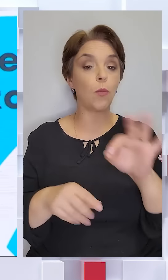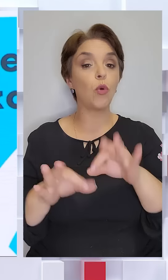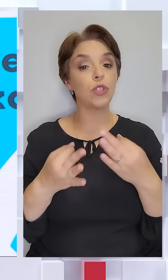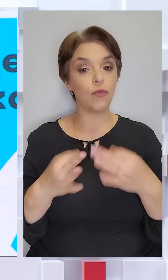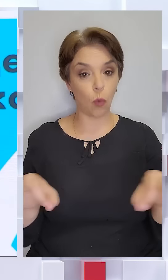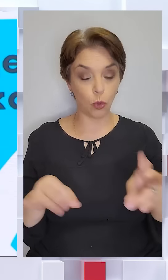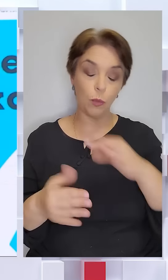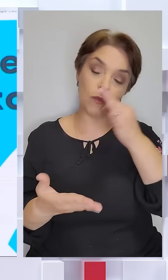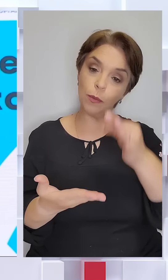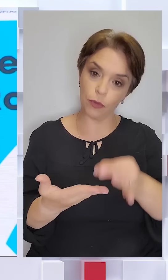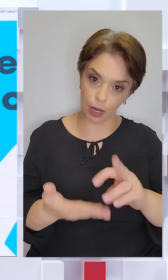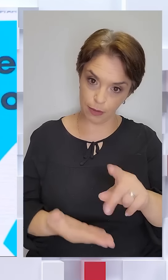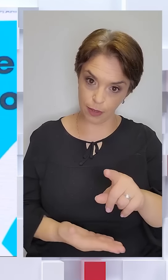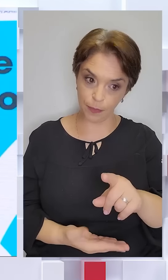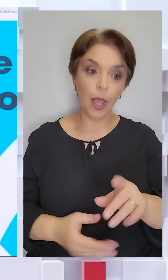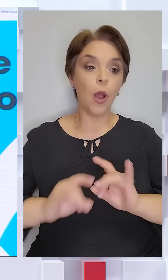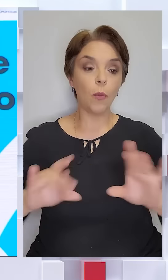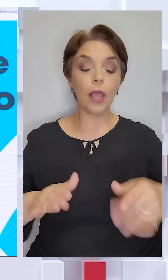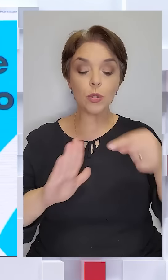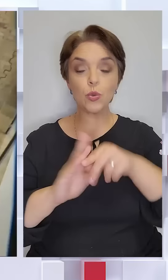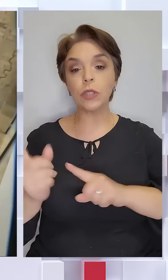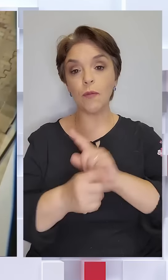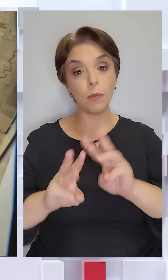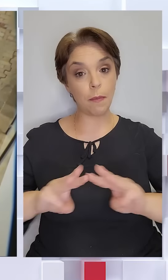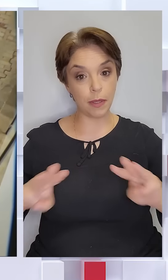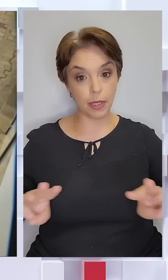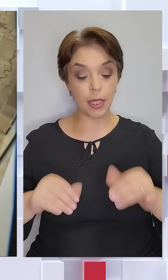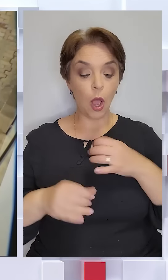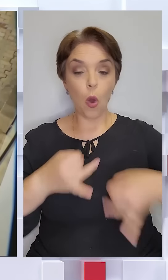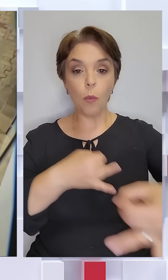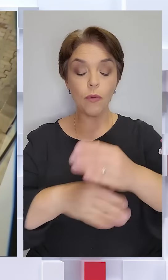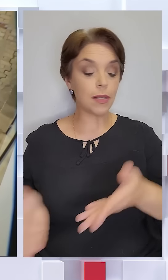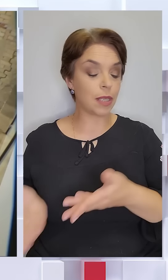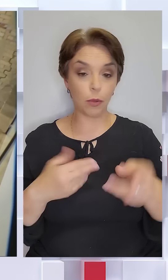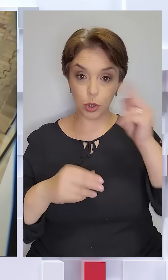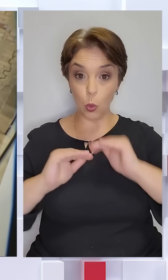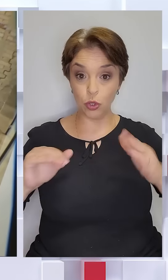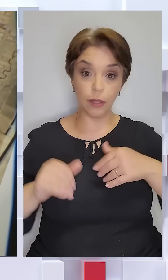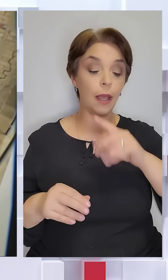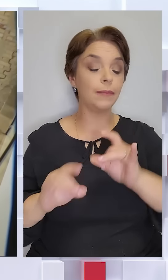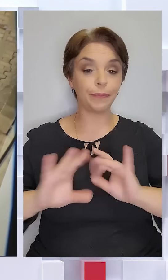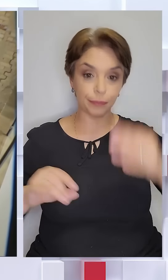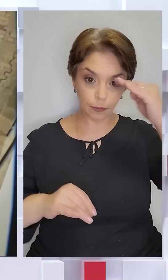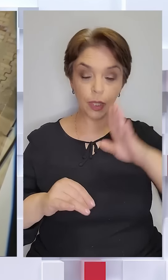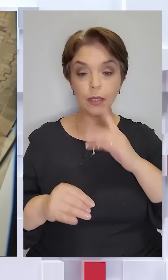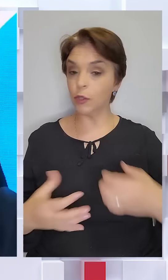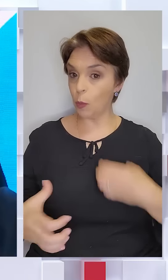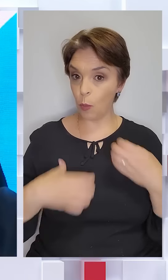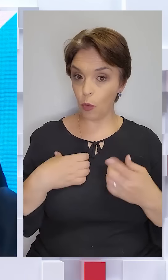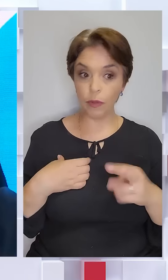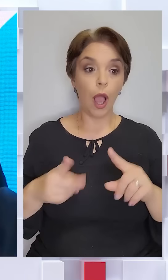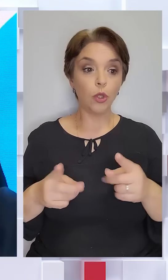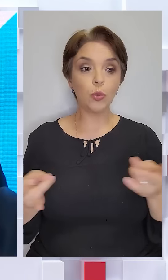свободу і про відповідальність. Пояснює суть реформи міністр, для обговорення запросили учнів, які переказують батьківські